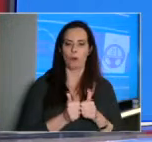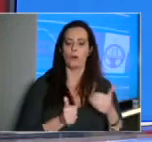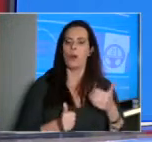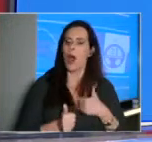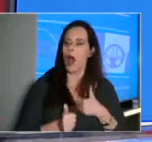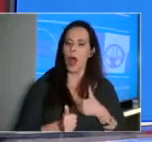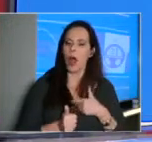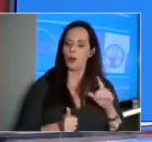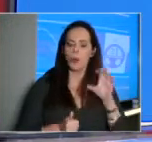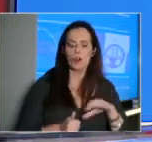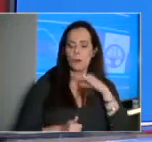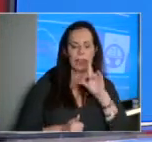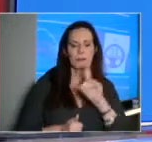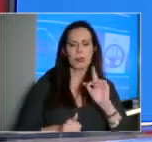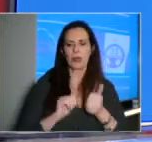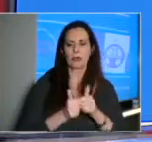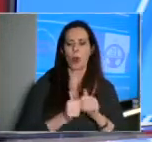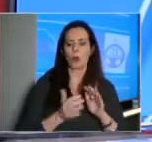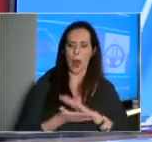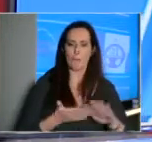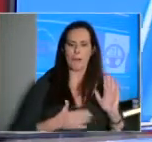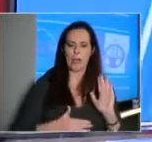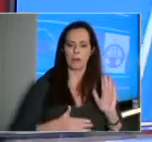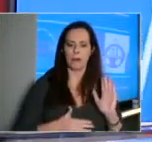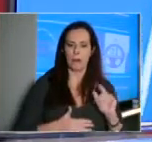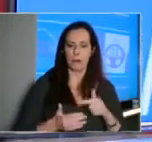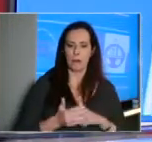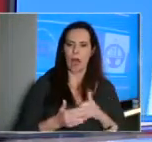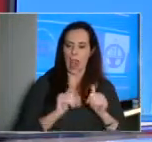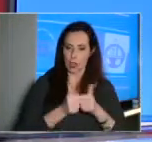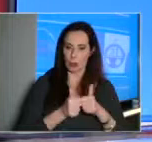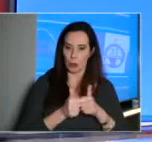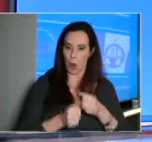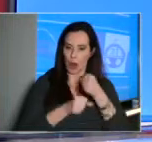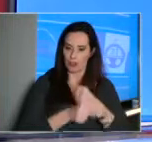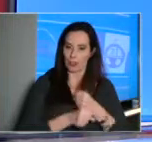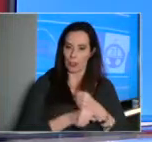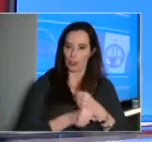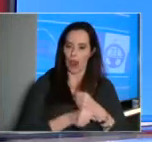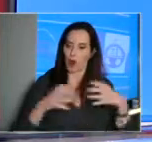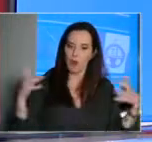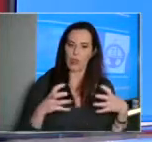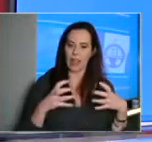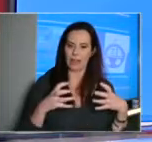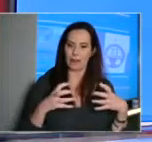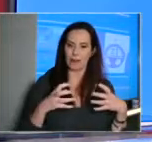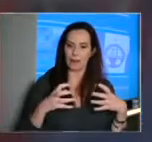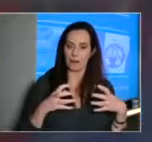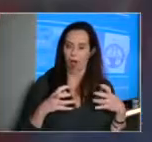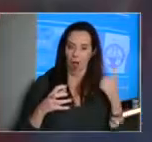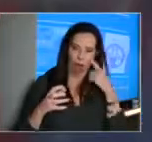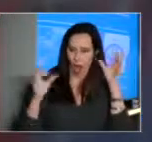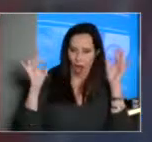לא משקיעים מספיק במה שנקרא ספורט עממי. הספורט הייצוגי, הקבוצתי,